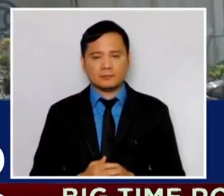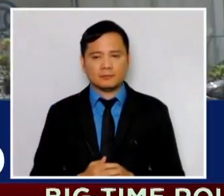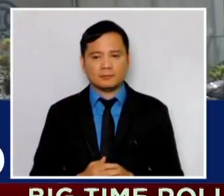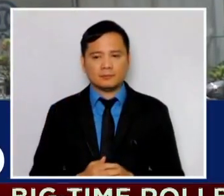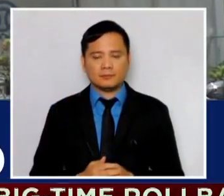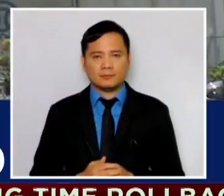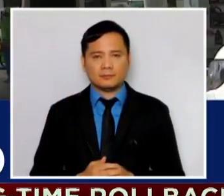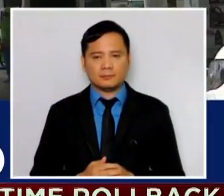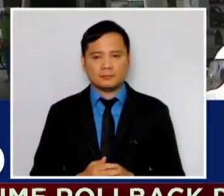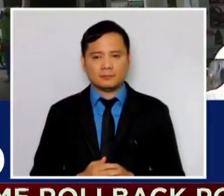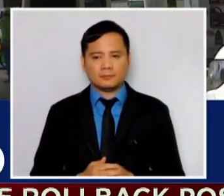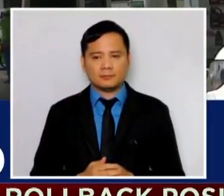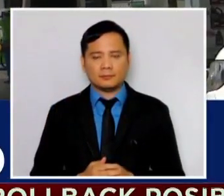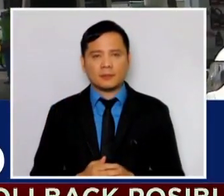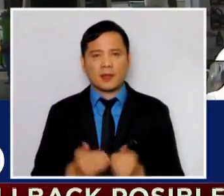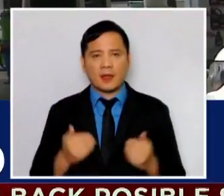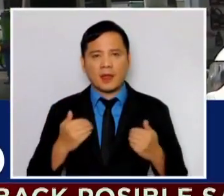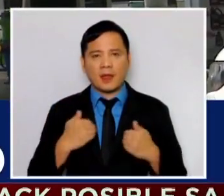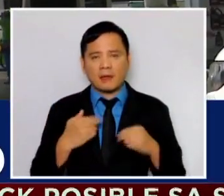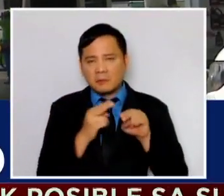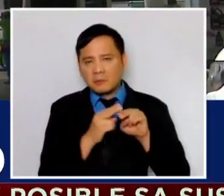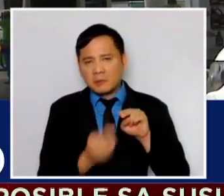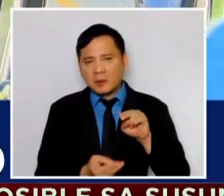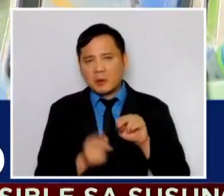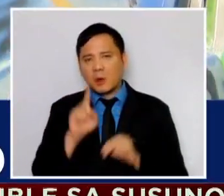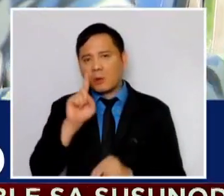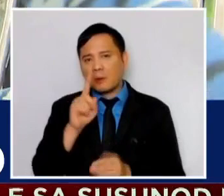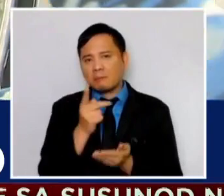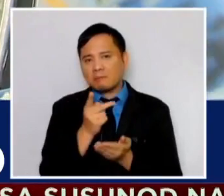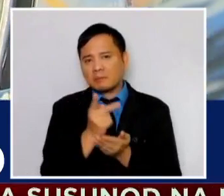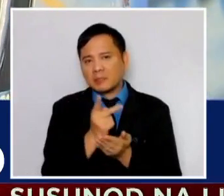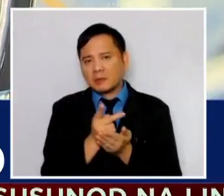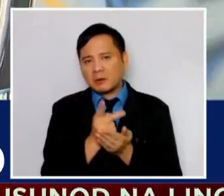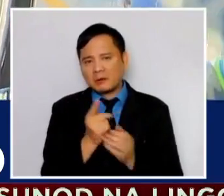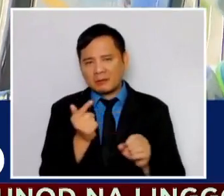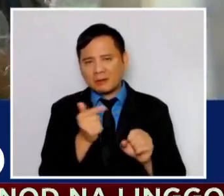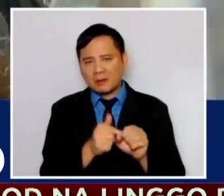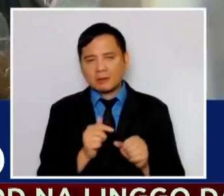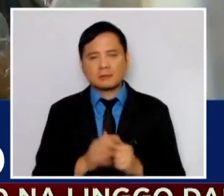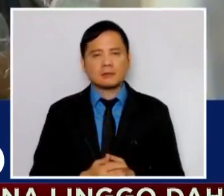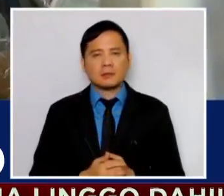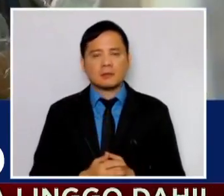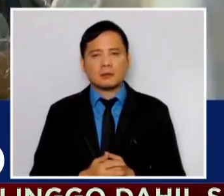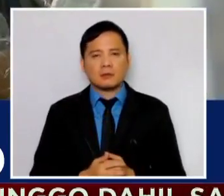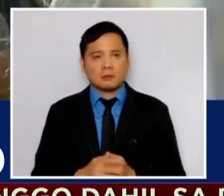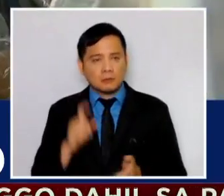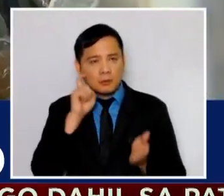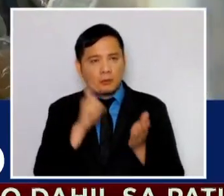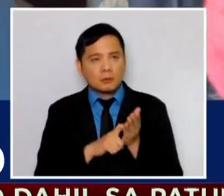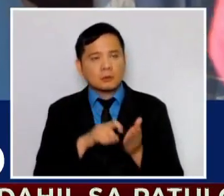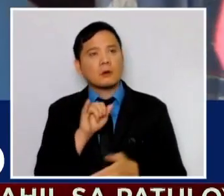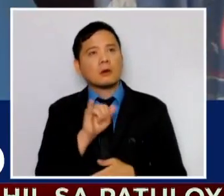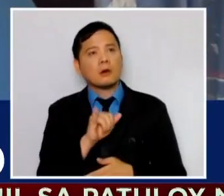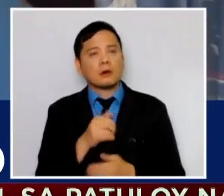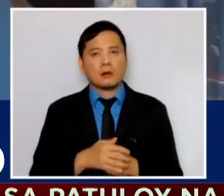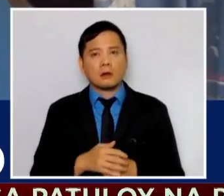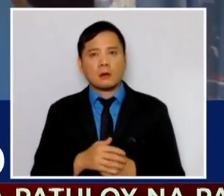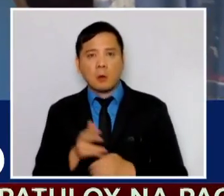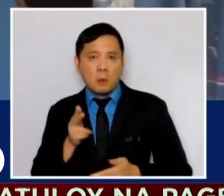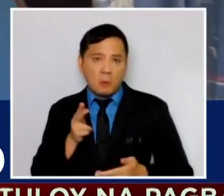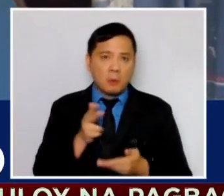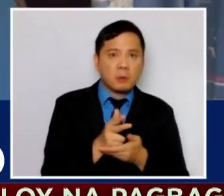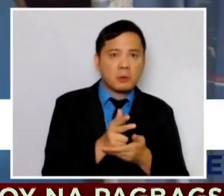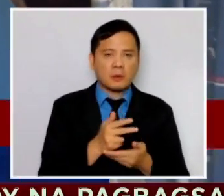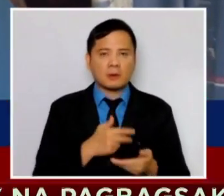Mahigit pisong mas mababa ang diesel sa gasolinahang ito, kaya nang mapansin ni Ryan, nagpakarga na siya. Kailangan namin mas